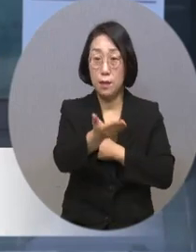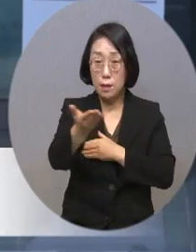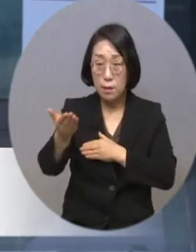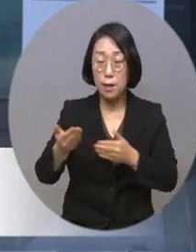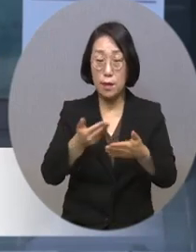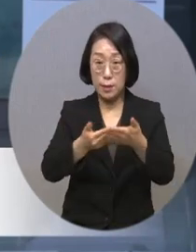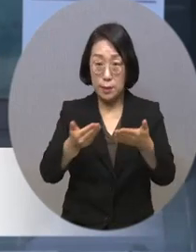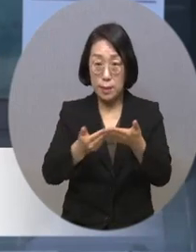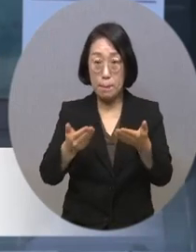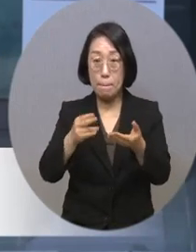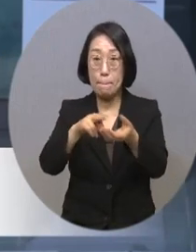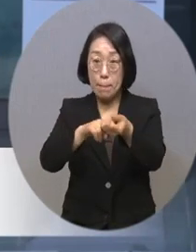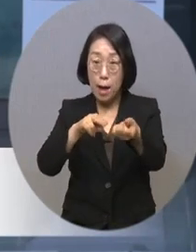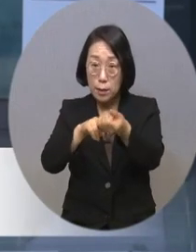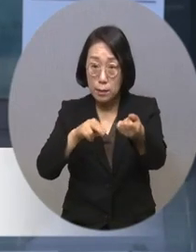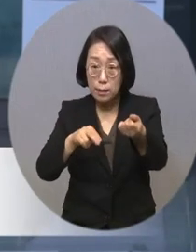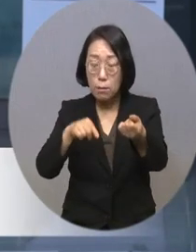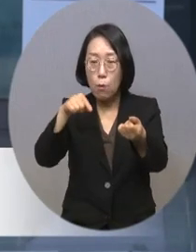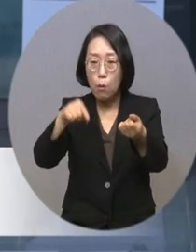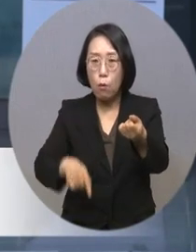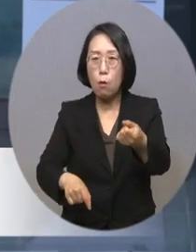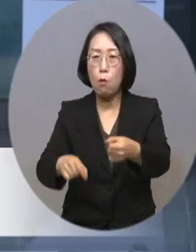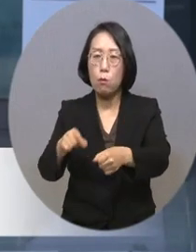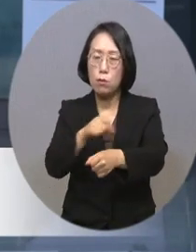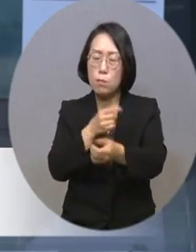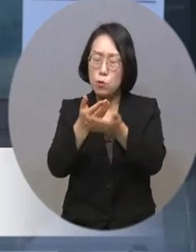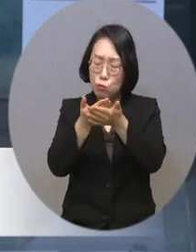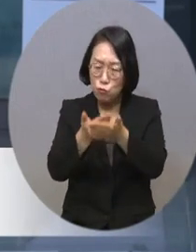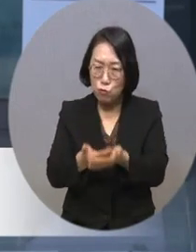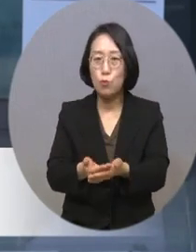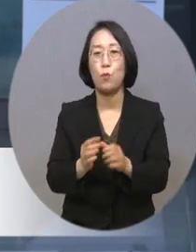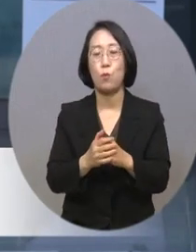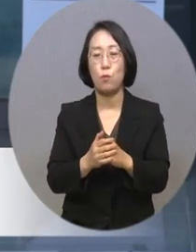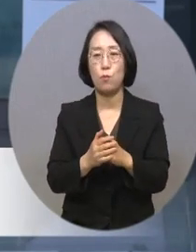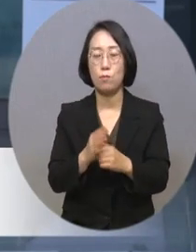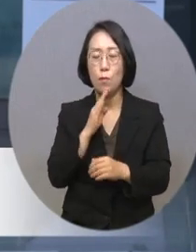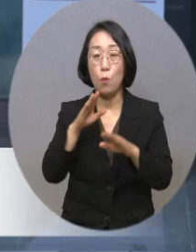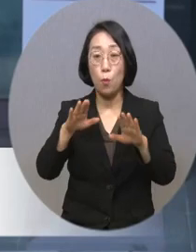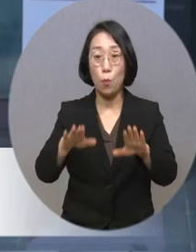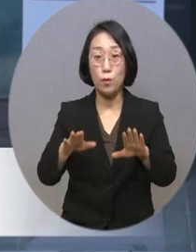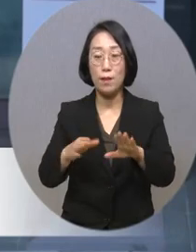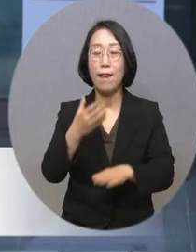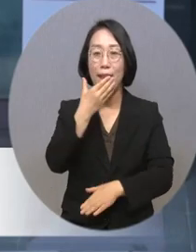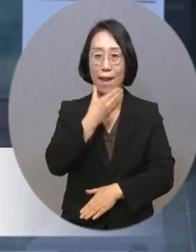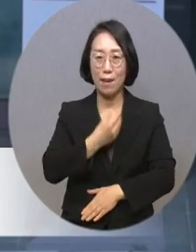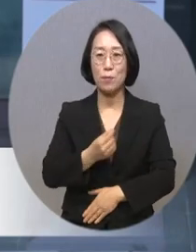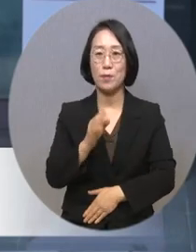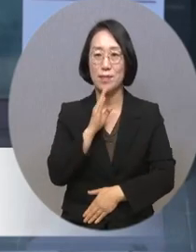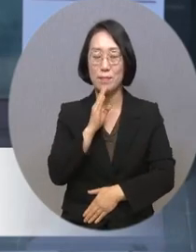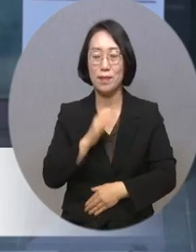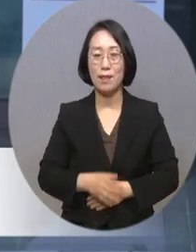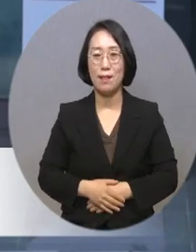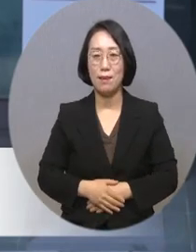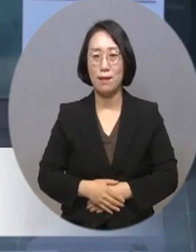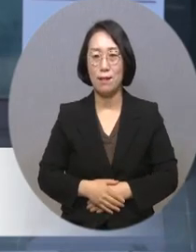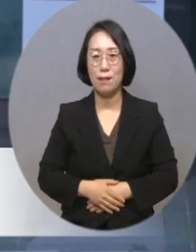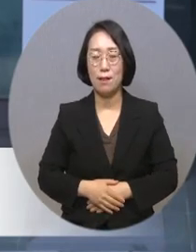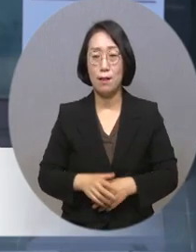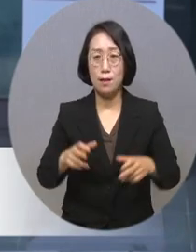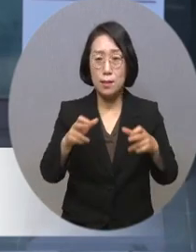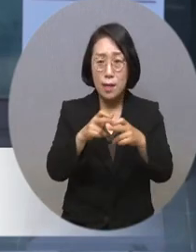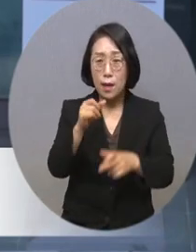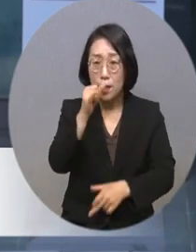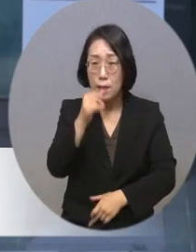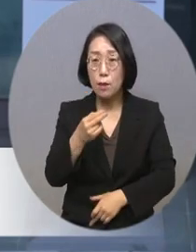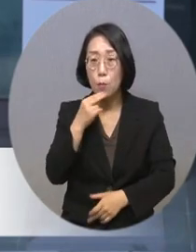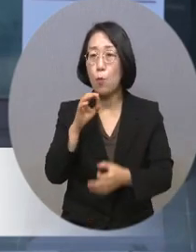그림 경매 행사 너무 뜻깊고 의미 있고 정말 오늘 행복했습니다. 장애나 비장애가 정말